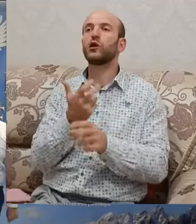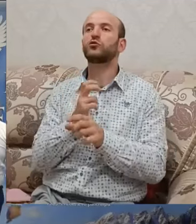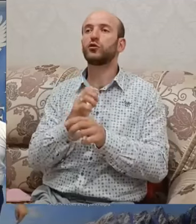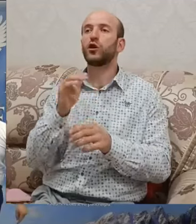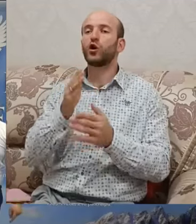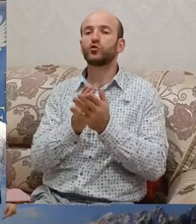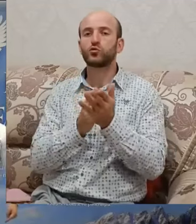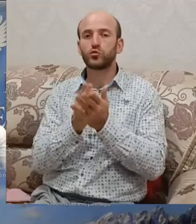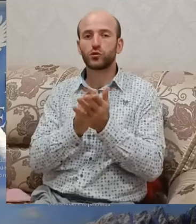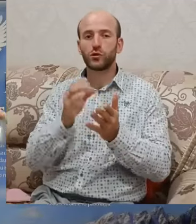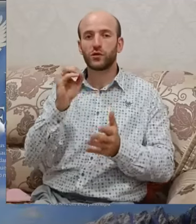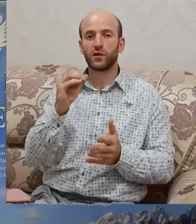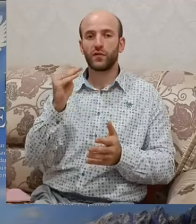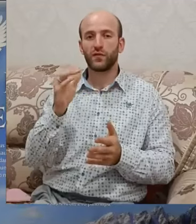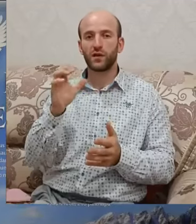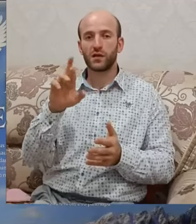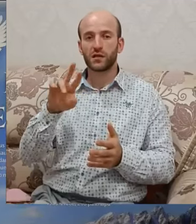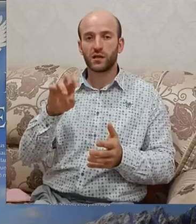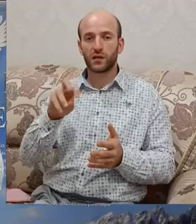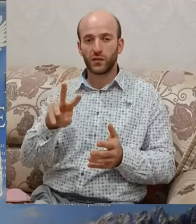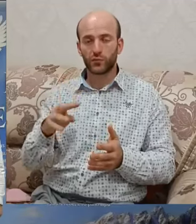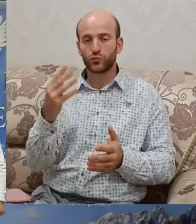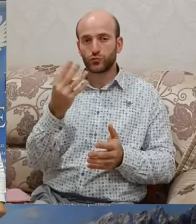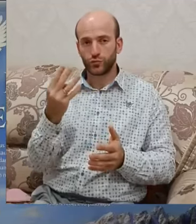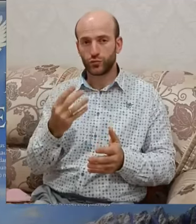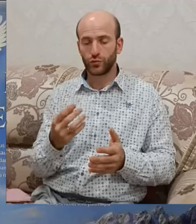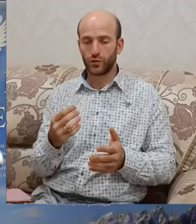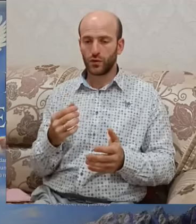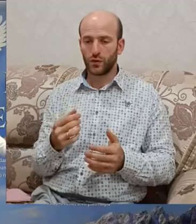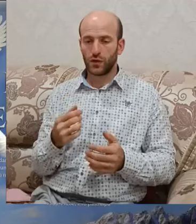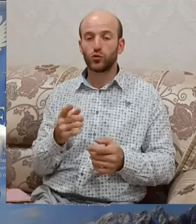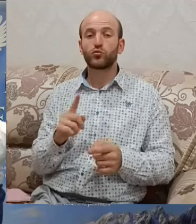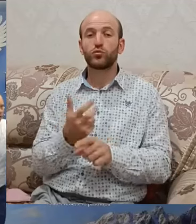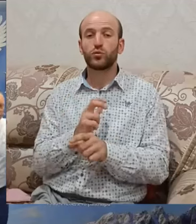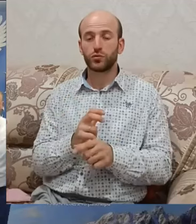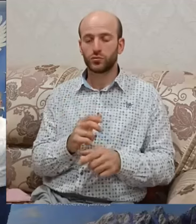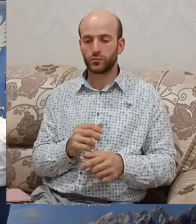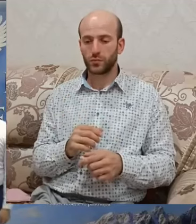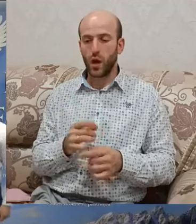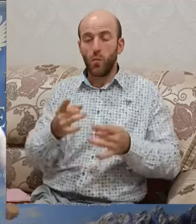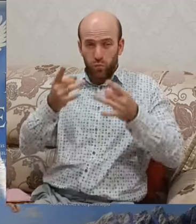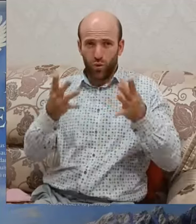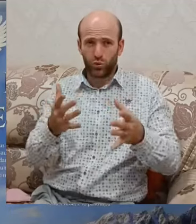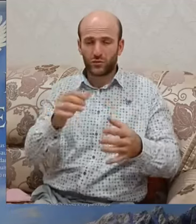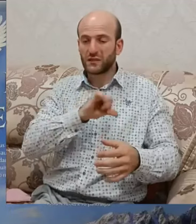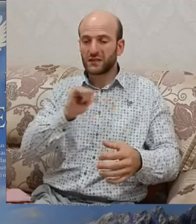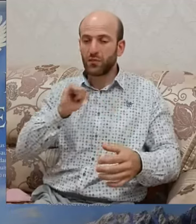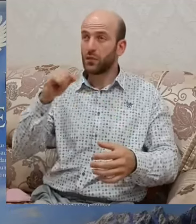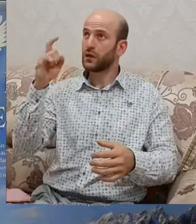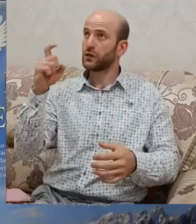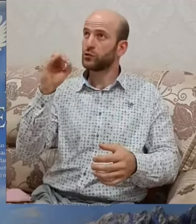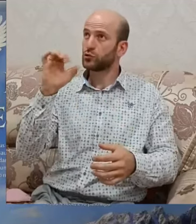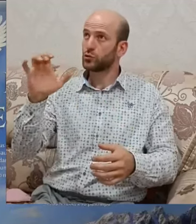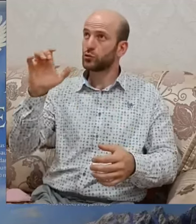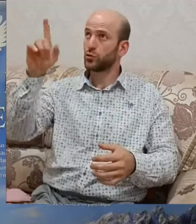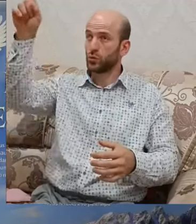asmeniškai. Сам Христос yra juose. Есть в них. Kuris rūpinasi ir globoja savo kūną. Который